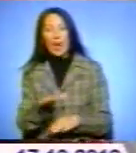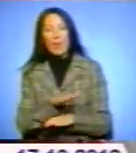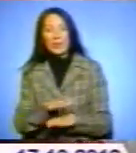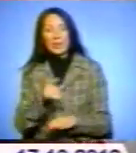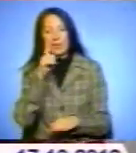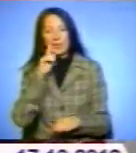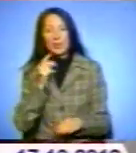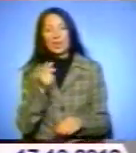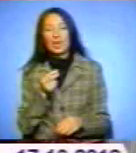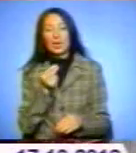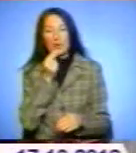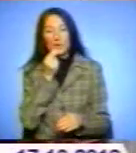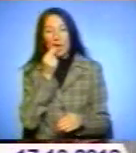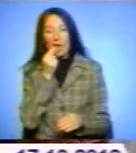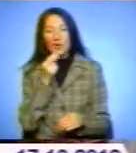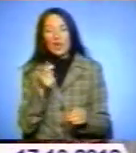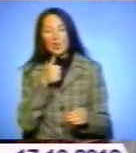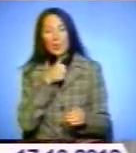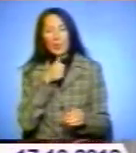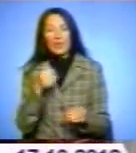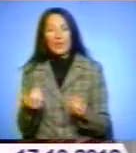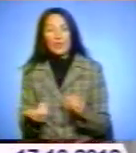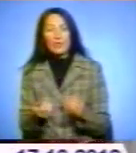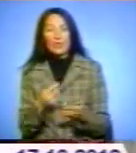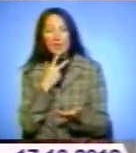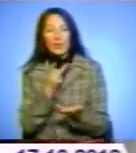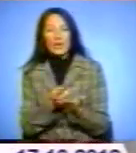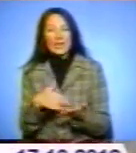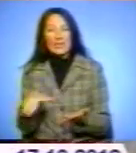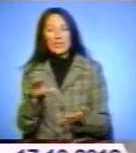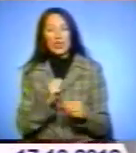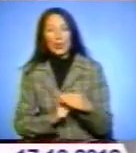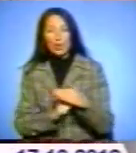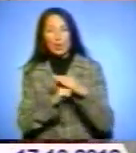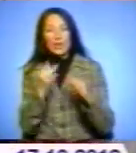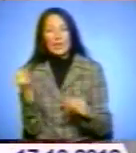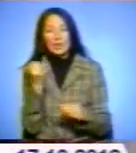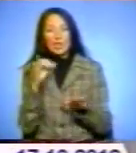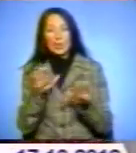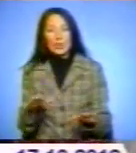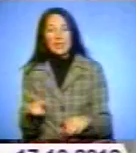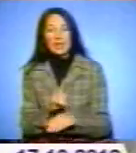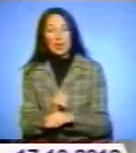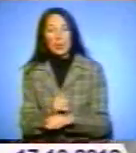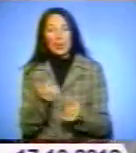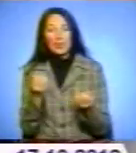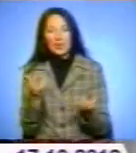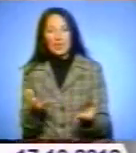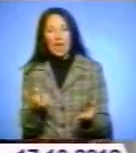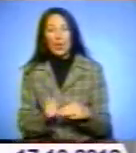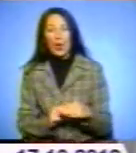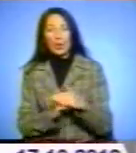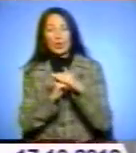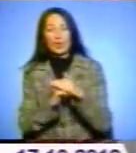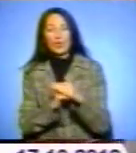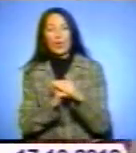страви, спробували відтворити всі основні історичні місця Тернополя і, звичайно, основну